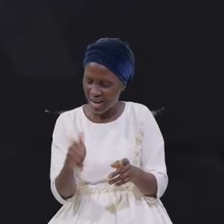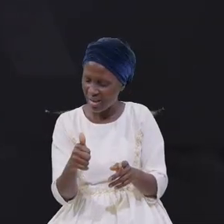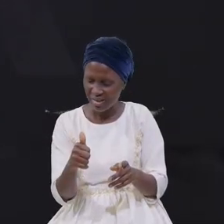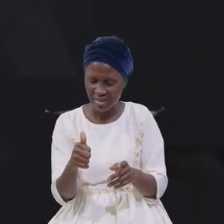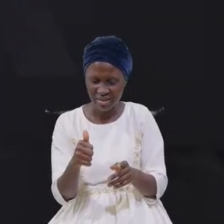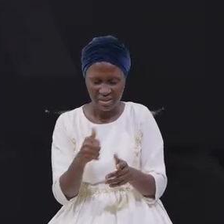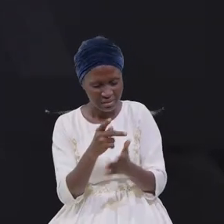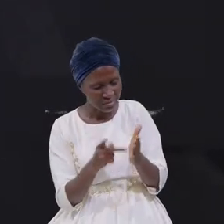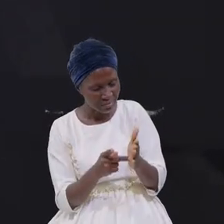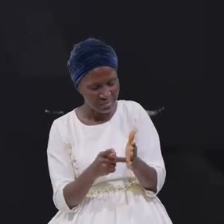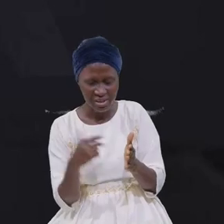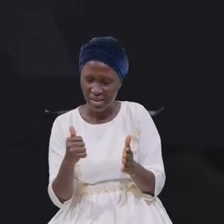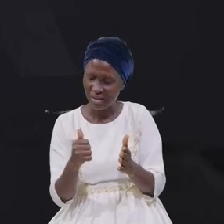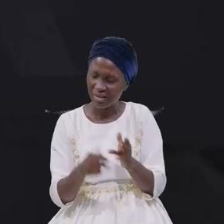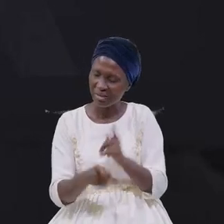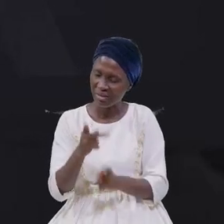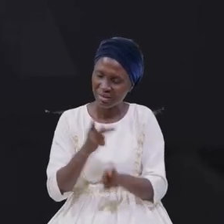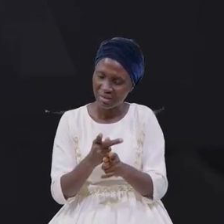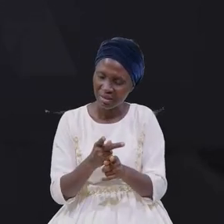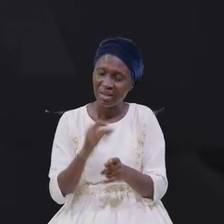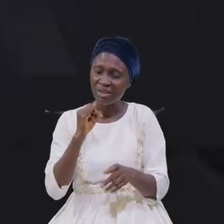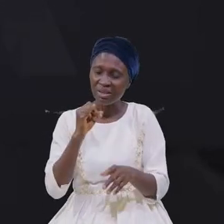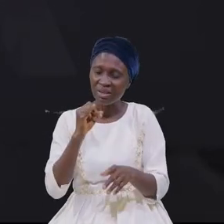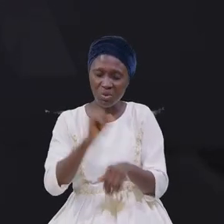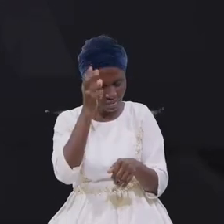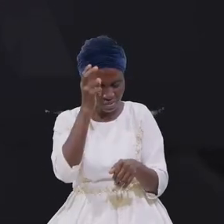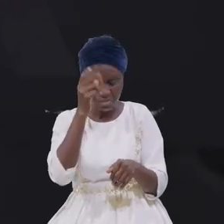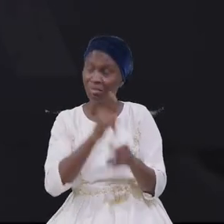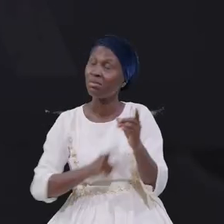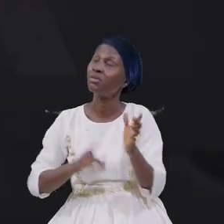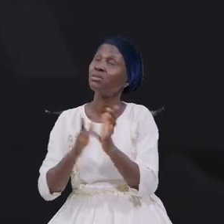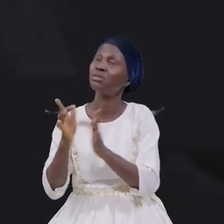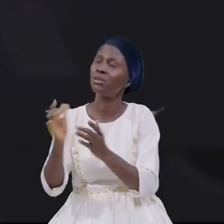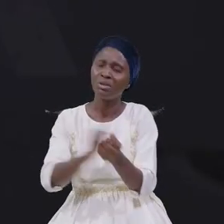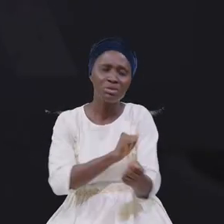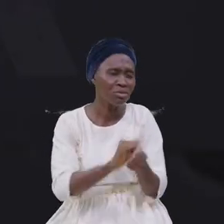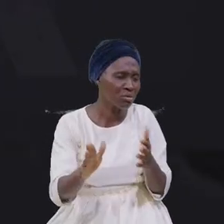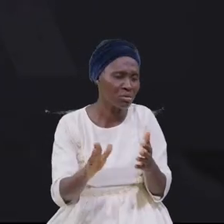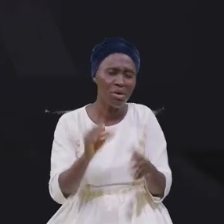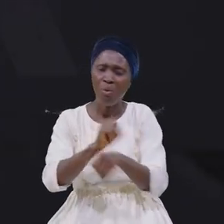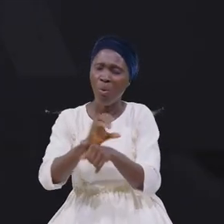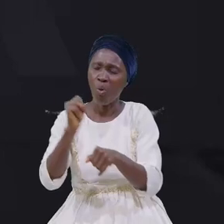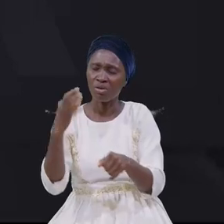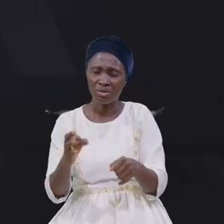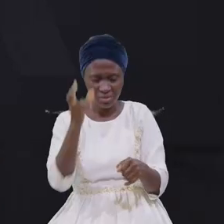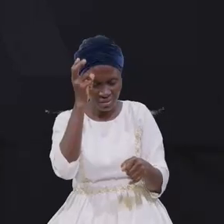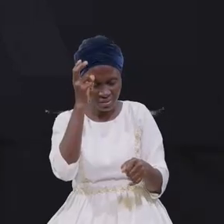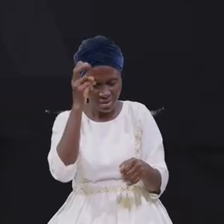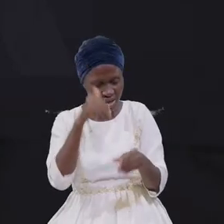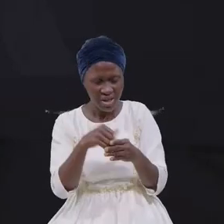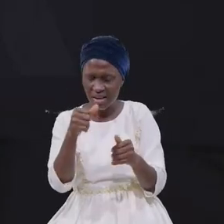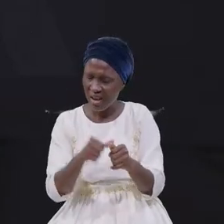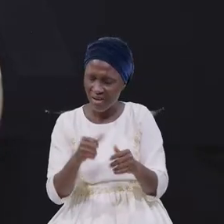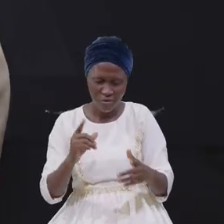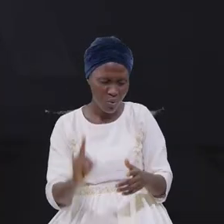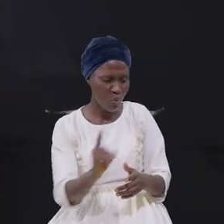de toute forme, sont des œuvres du diable. Seigneur Jésus, détruis les œuvres